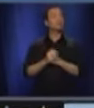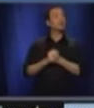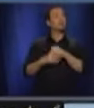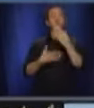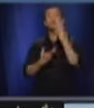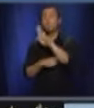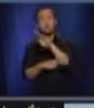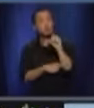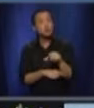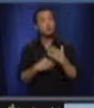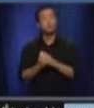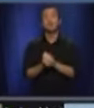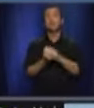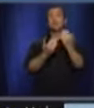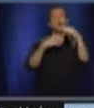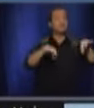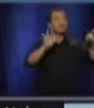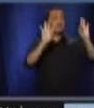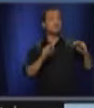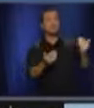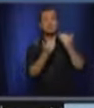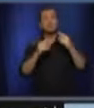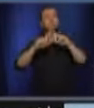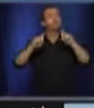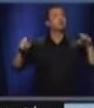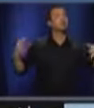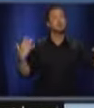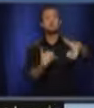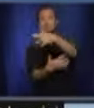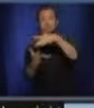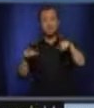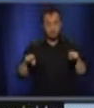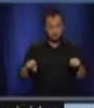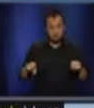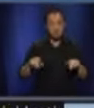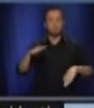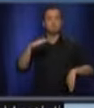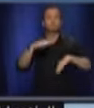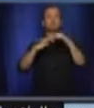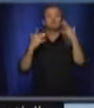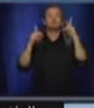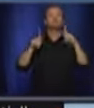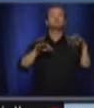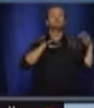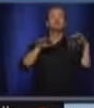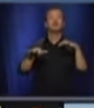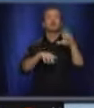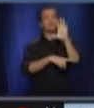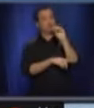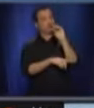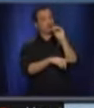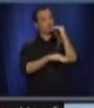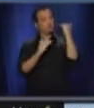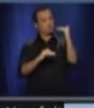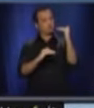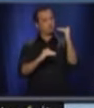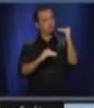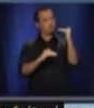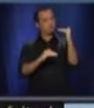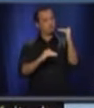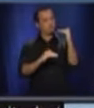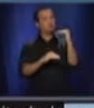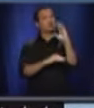les pique-niques, etc., ce sera maintenant un maximum de 50 personnes. Maximum partout